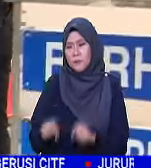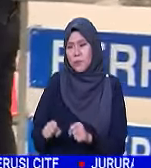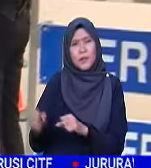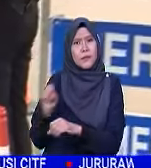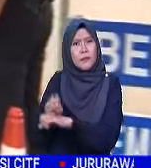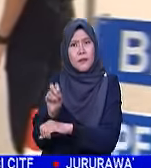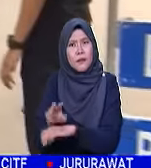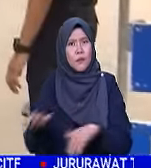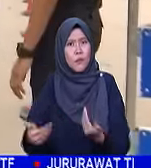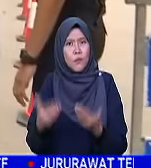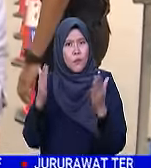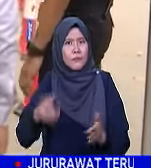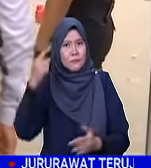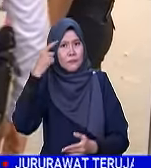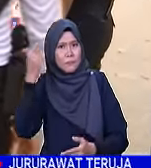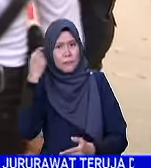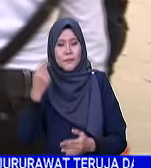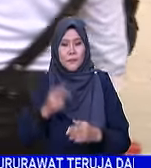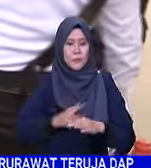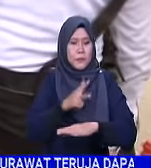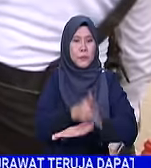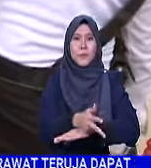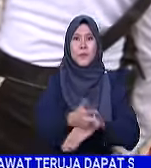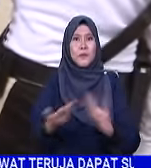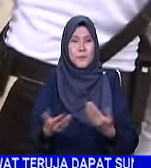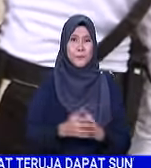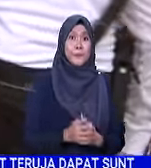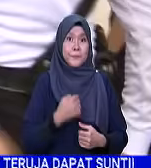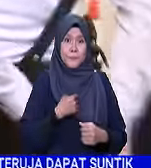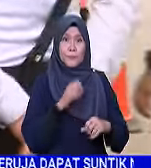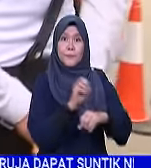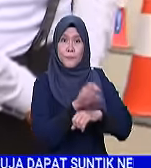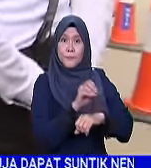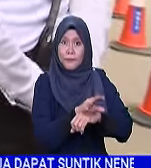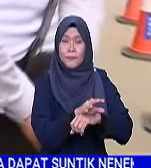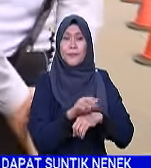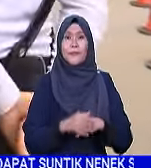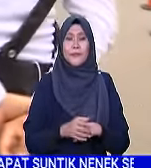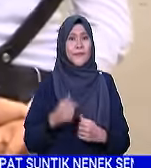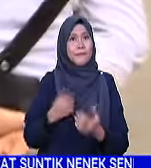yang masih degil cuba-cuba merentas negeri dan daerah ni? Nasihat saya iaitu seperti